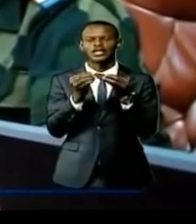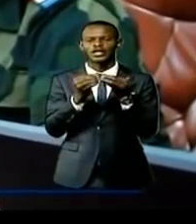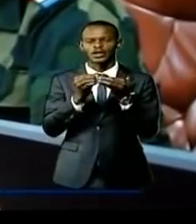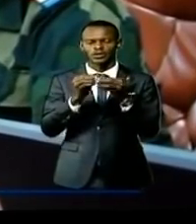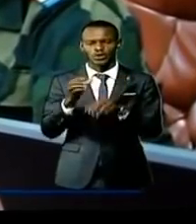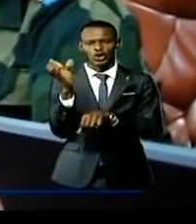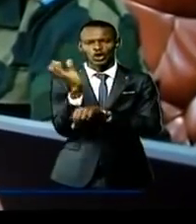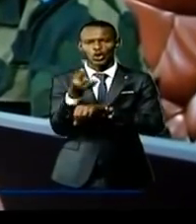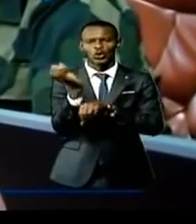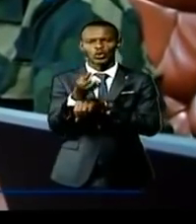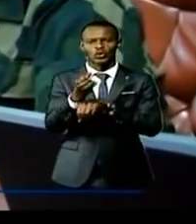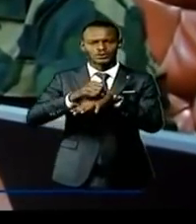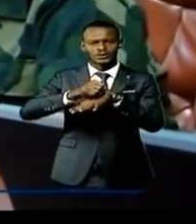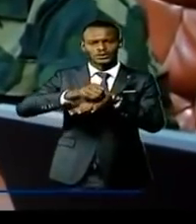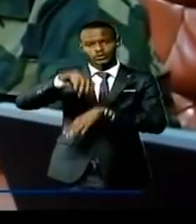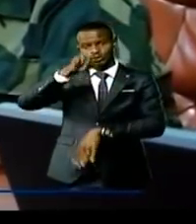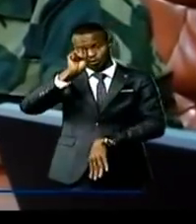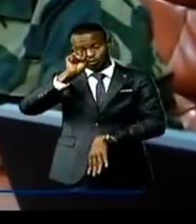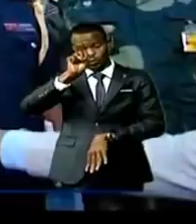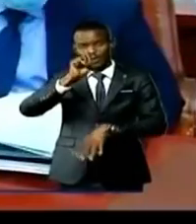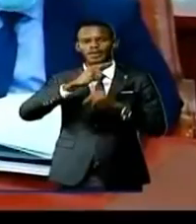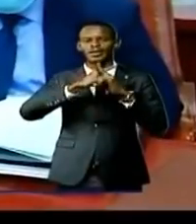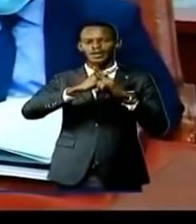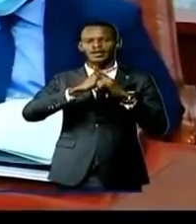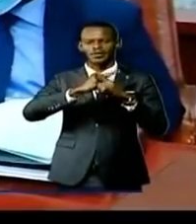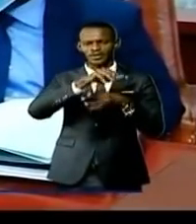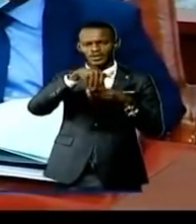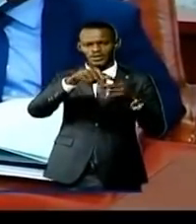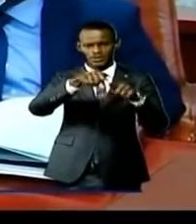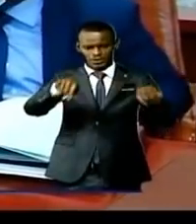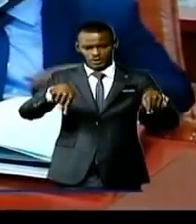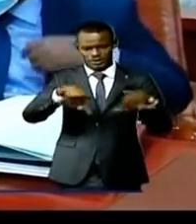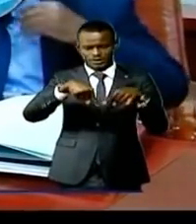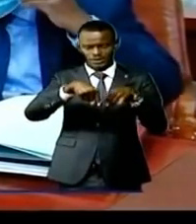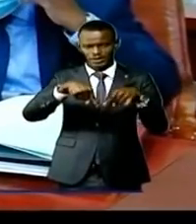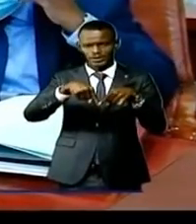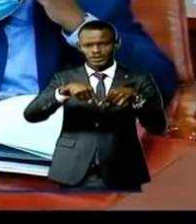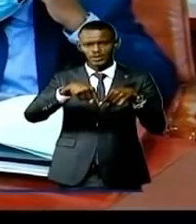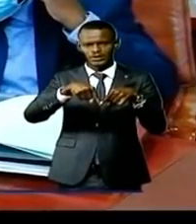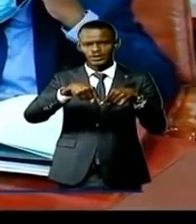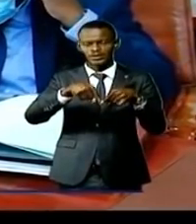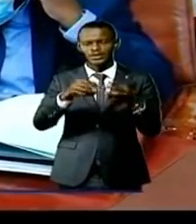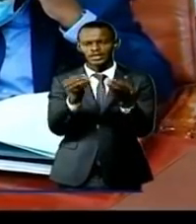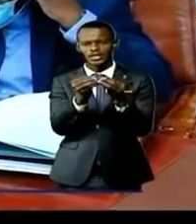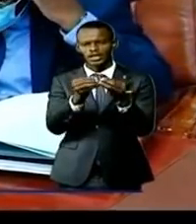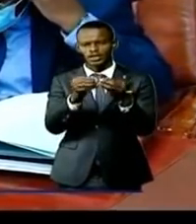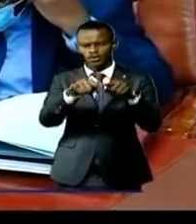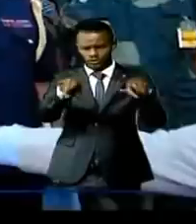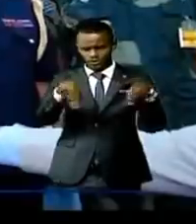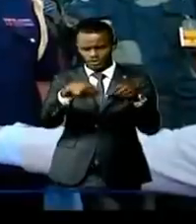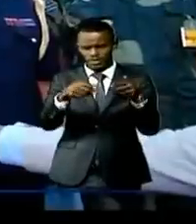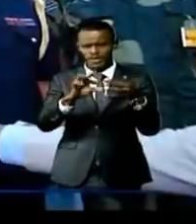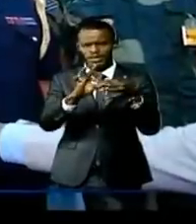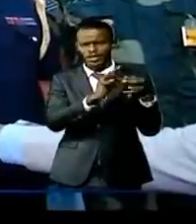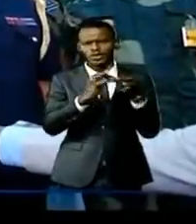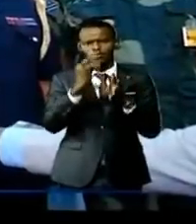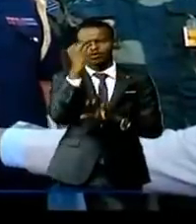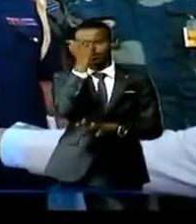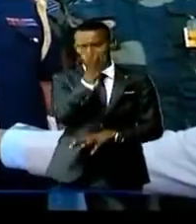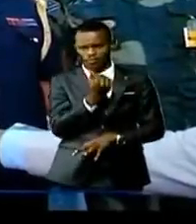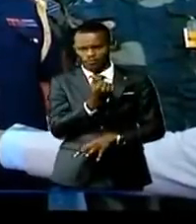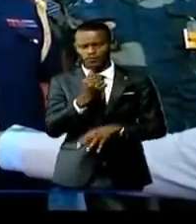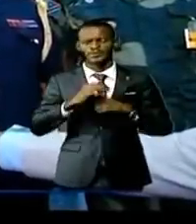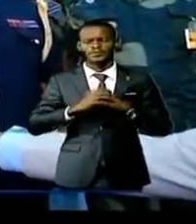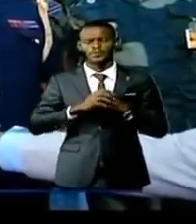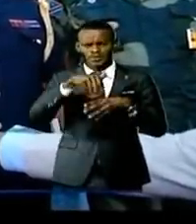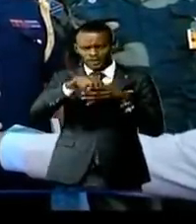la défense dans la salle de réunion de la Cité de l'Union africaine. Un seul